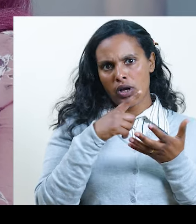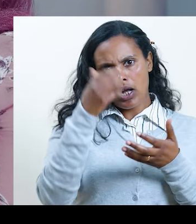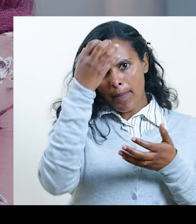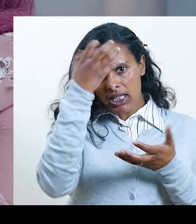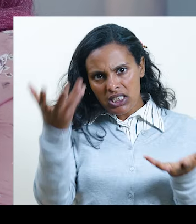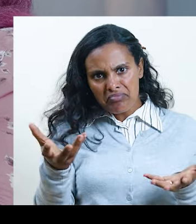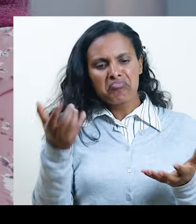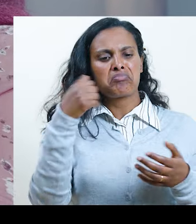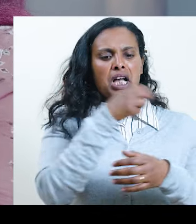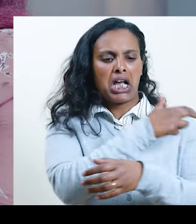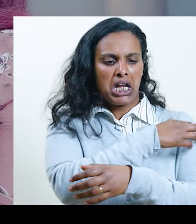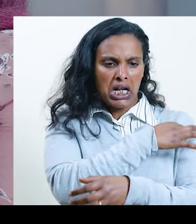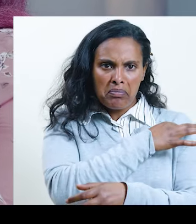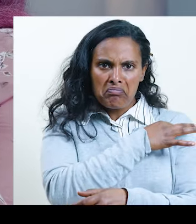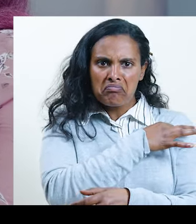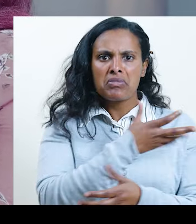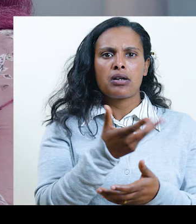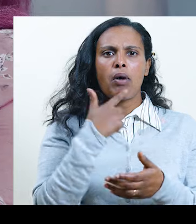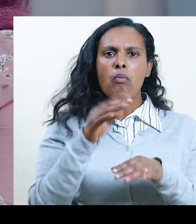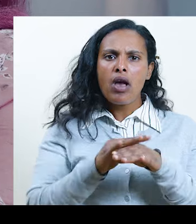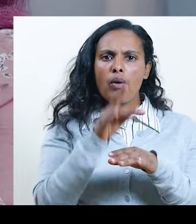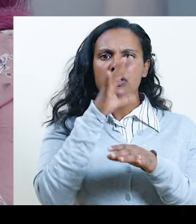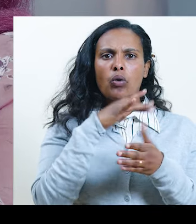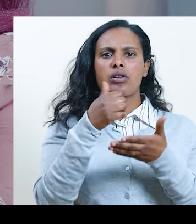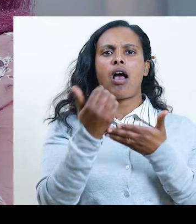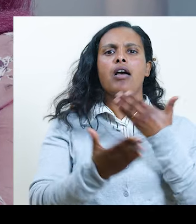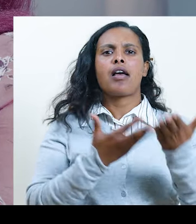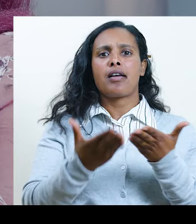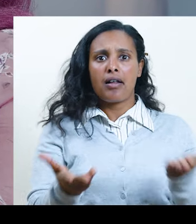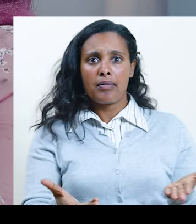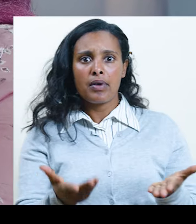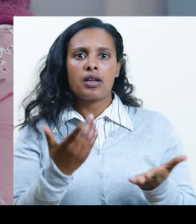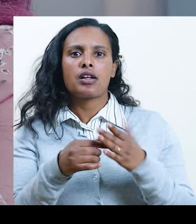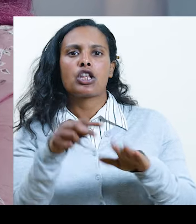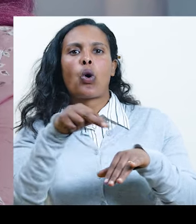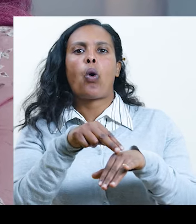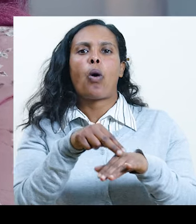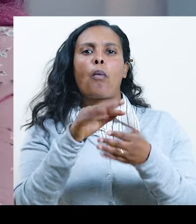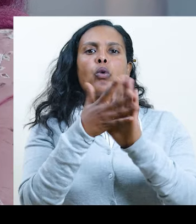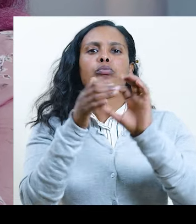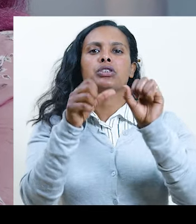ሲፈልጉ ከመንግስትም ከግለሰብም ማለት በሙያውም ሰውም እንዲያገለግለን